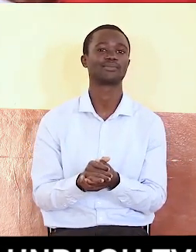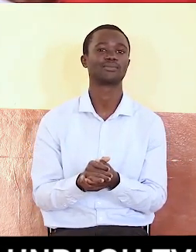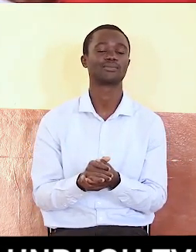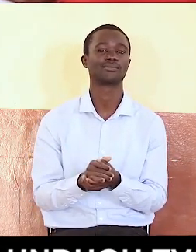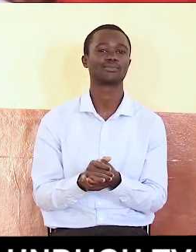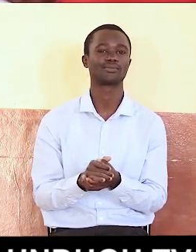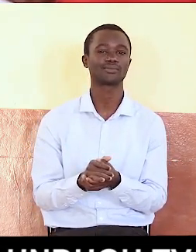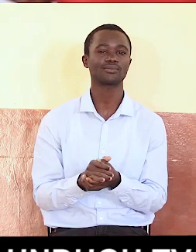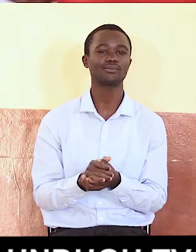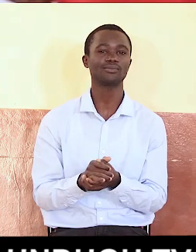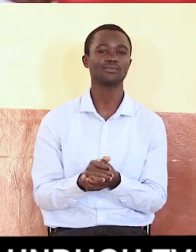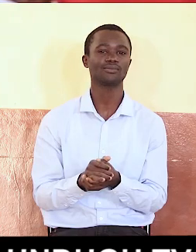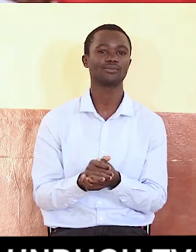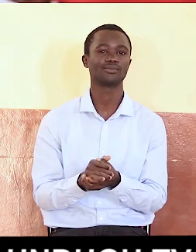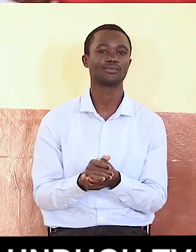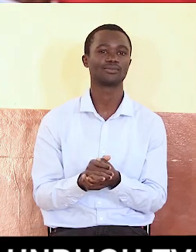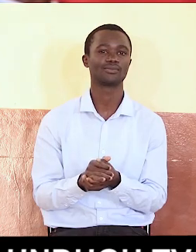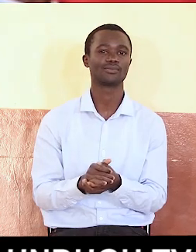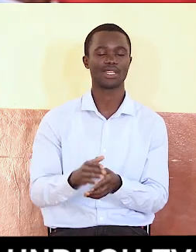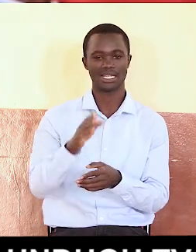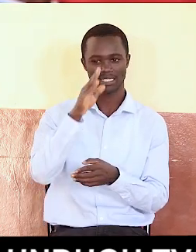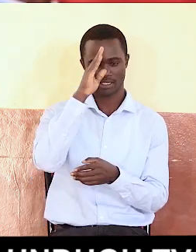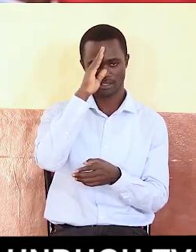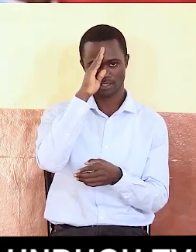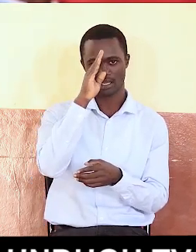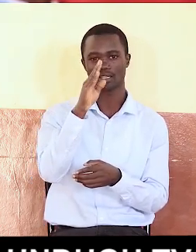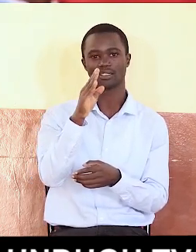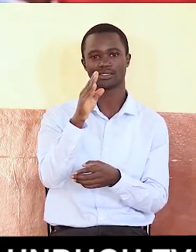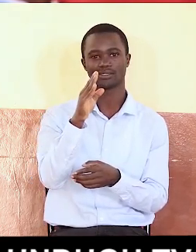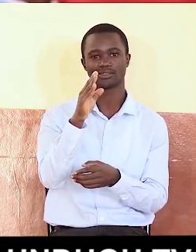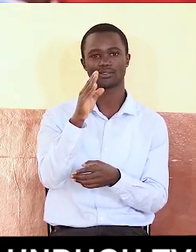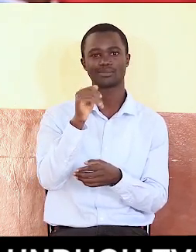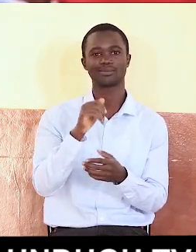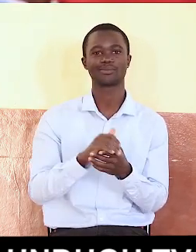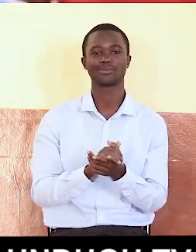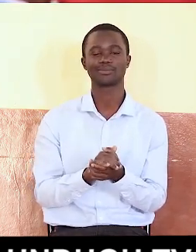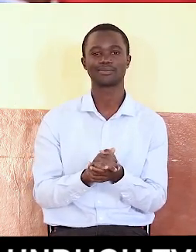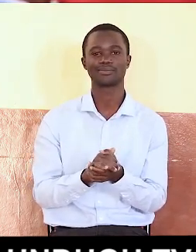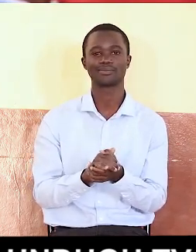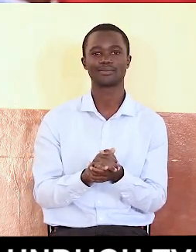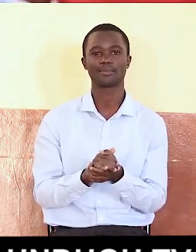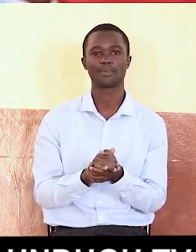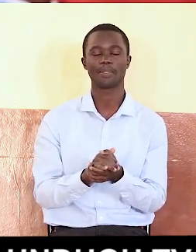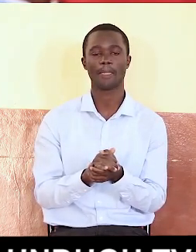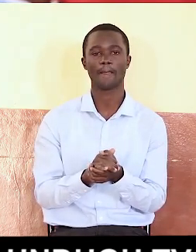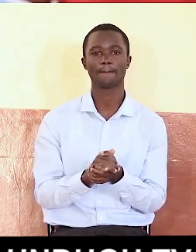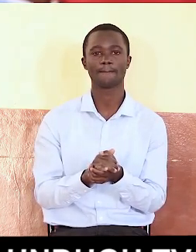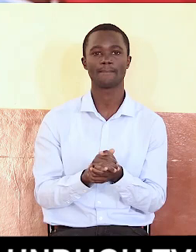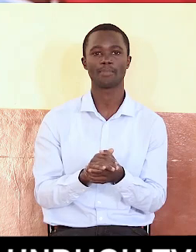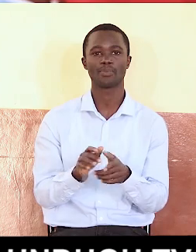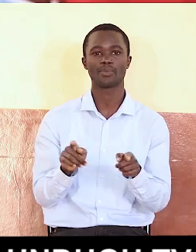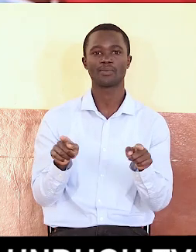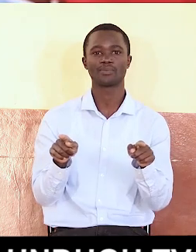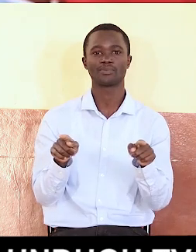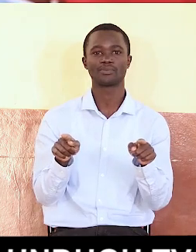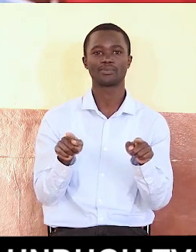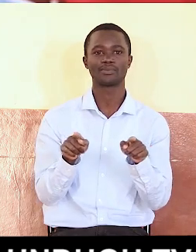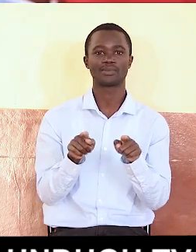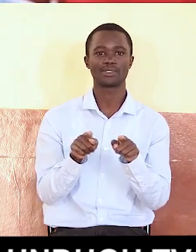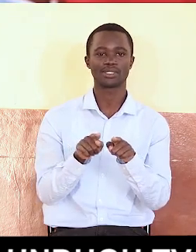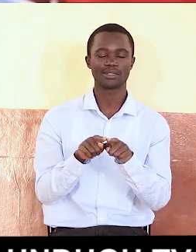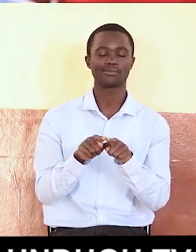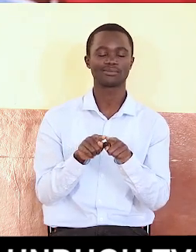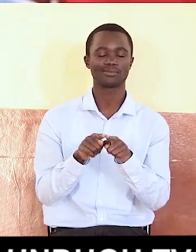ikiwa ni siku ya Jumapili, na tukiwa katika hali hii ya